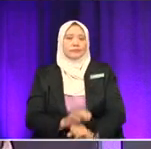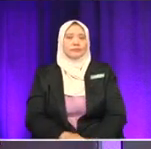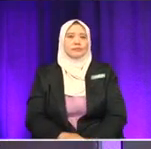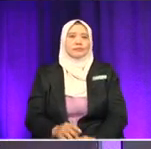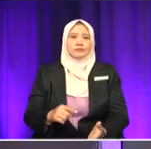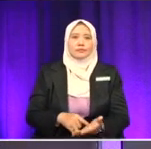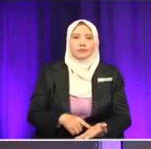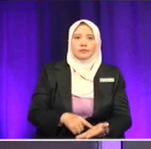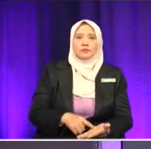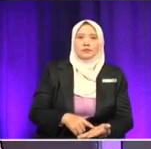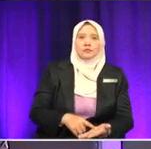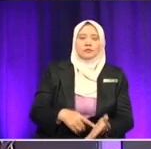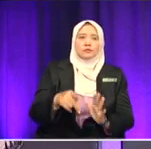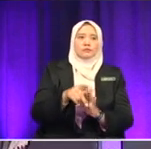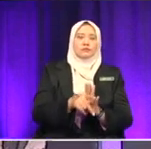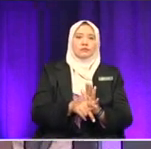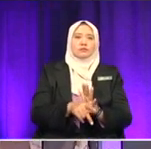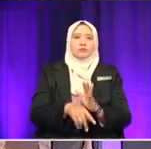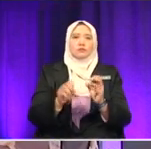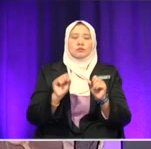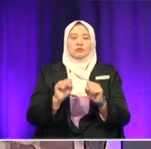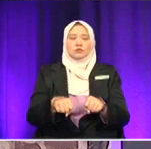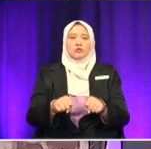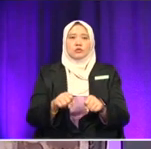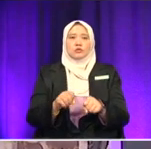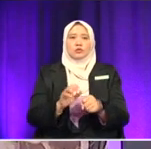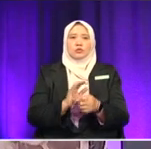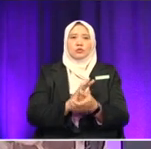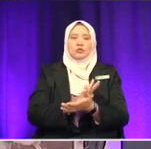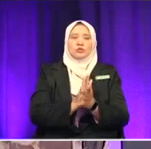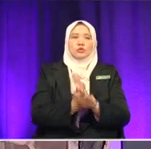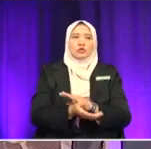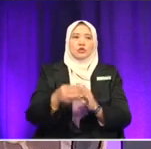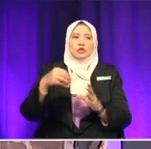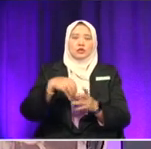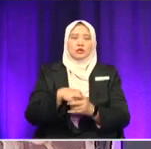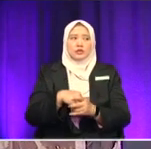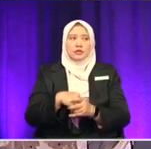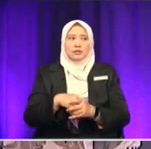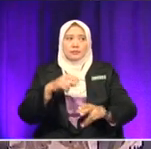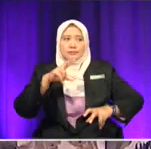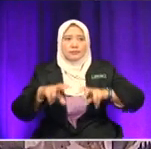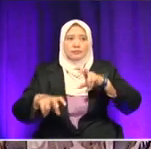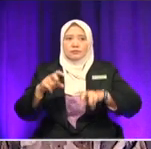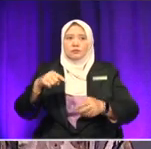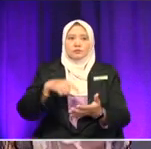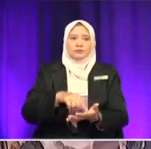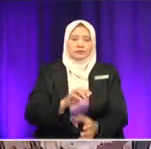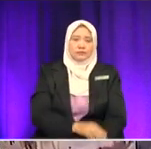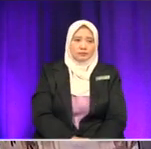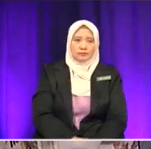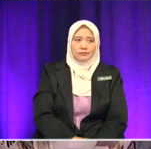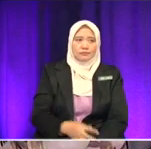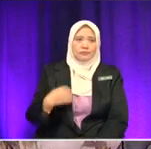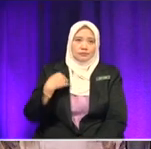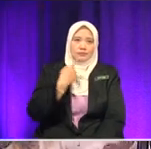ini adalah pemboleh-pemboleh ubah yang ada di dalam eksperimen ini. Bagus, Abbas. Terima kasih. Okey, mari kita pergi kepada